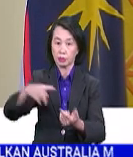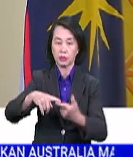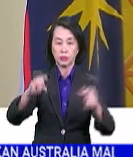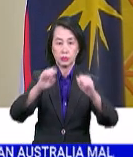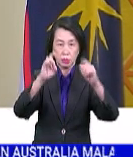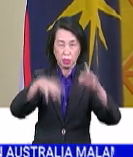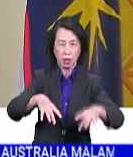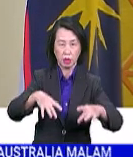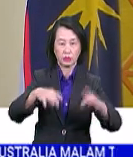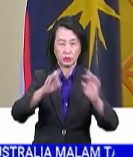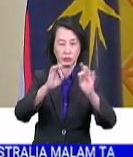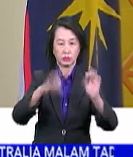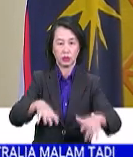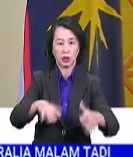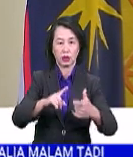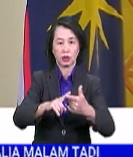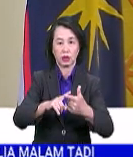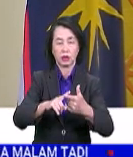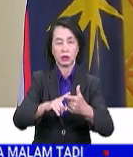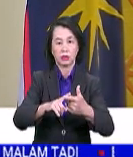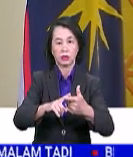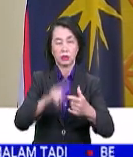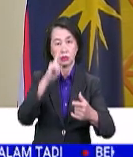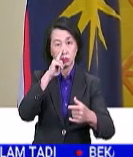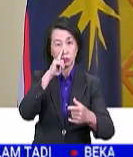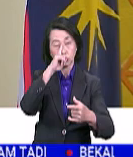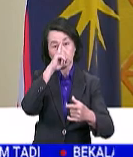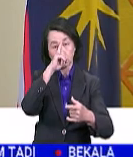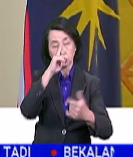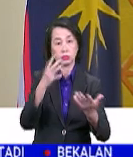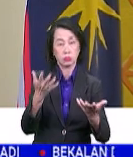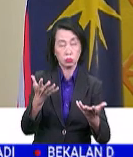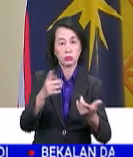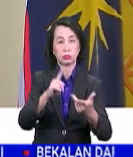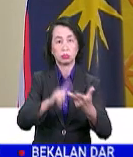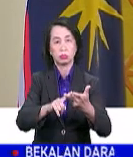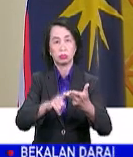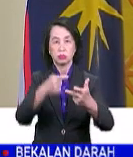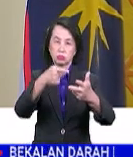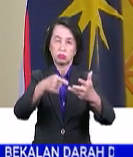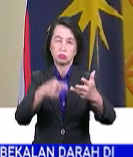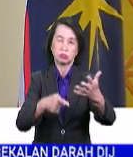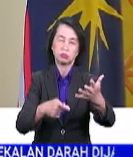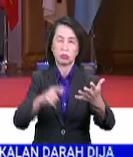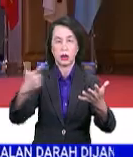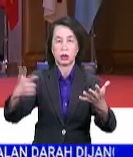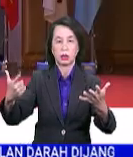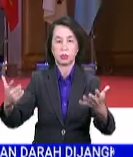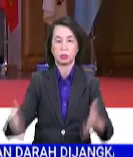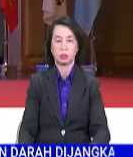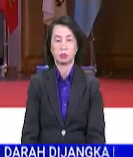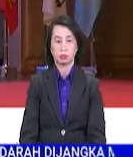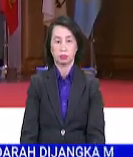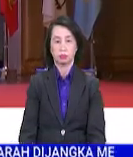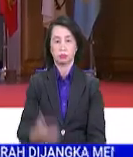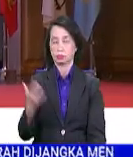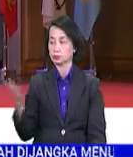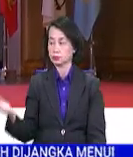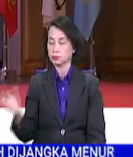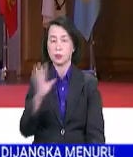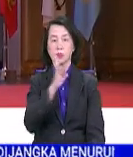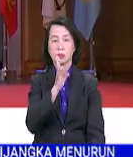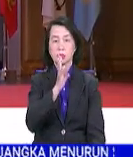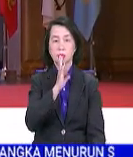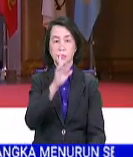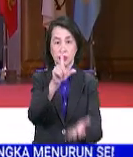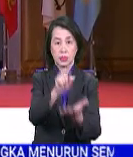test and self-test punya approach, mungkin beberapa perkara lain. Beliau bercakap dalam